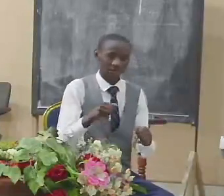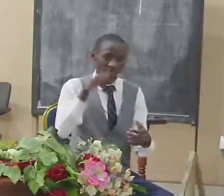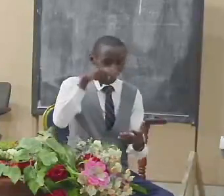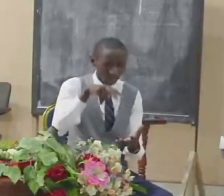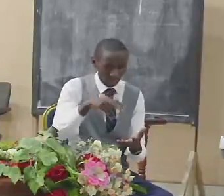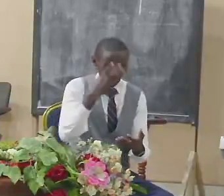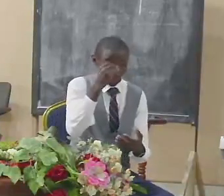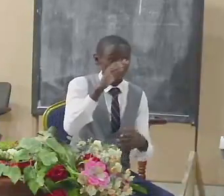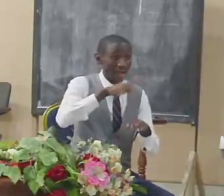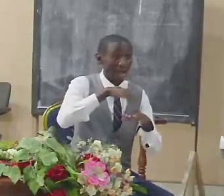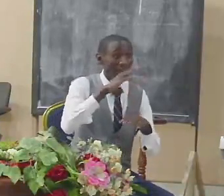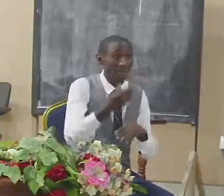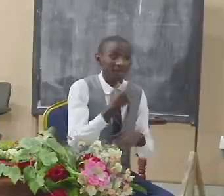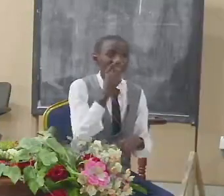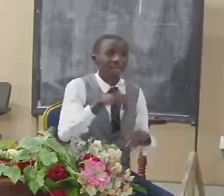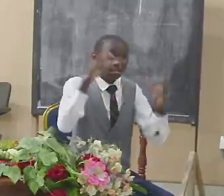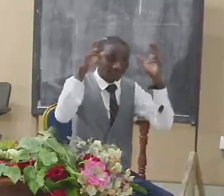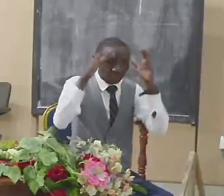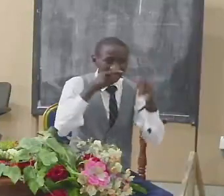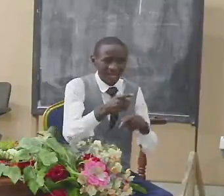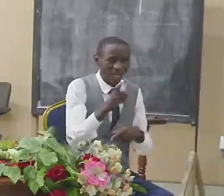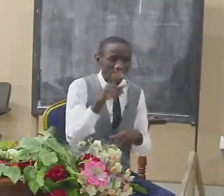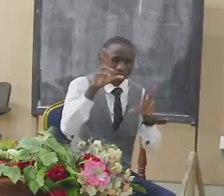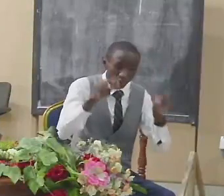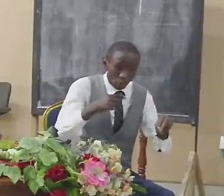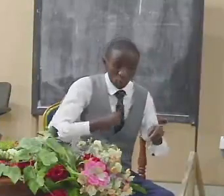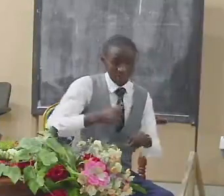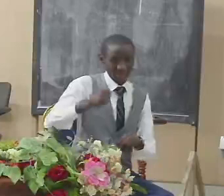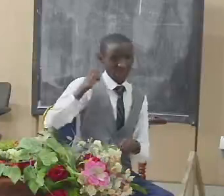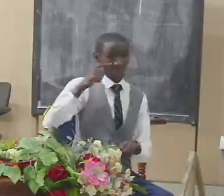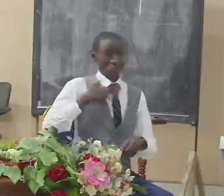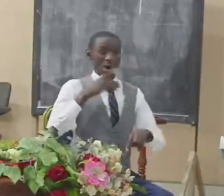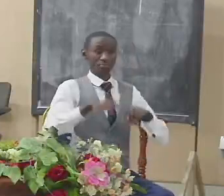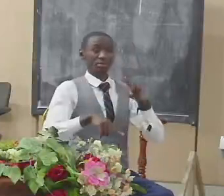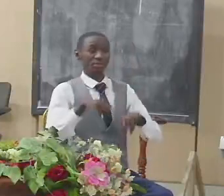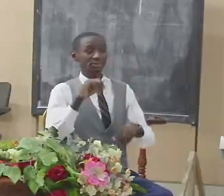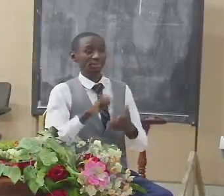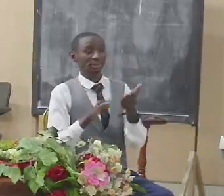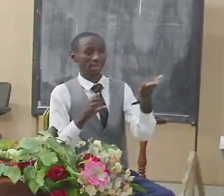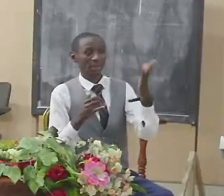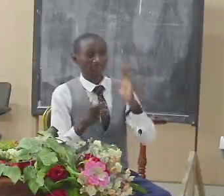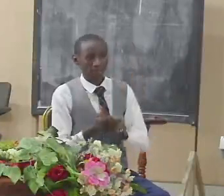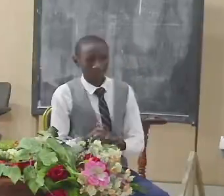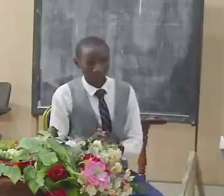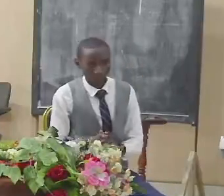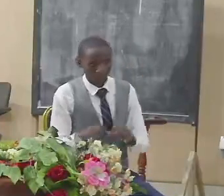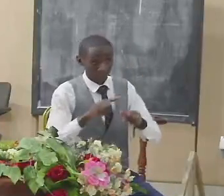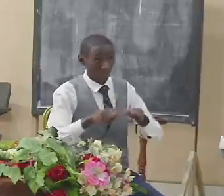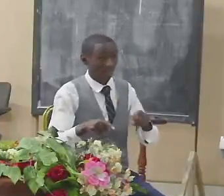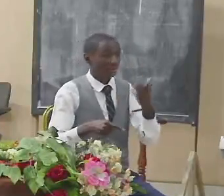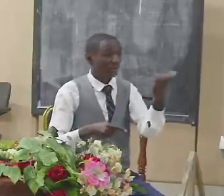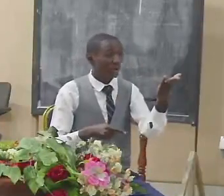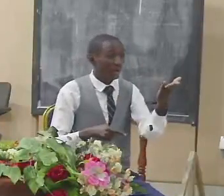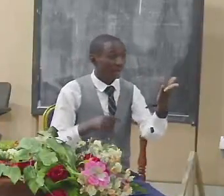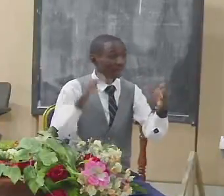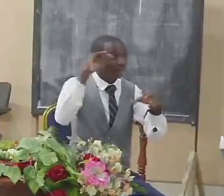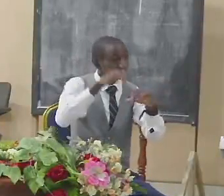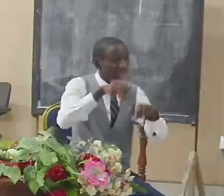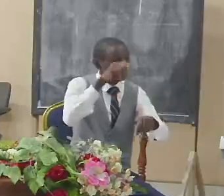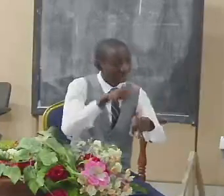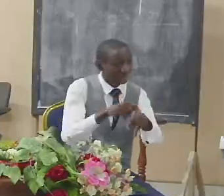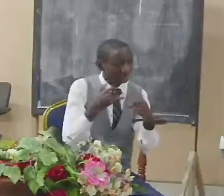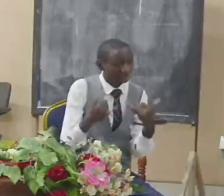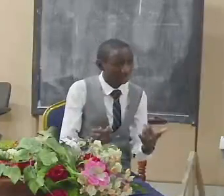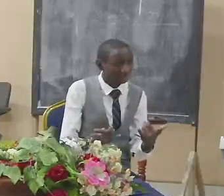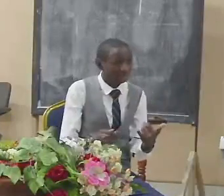dis Satan. Là où tu m'as vaincu, mais maintenant là je refuse. Mais toi, à ce moment ici,